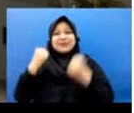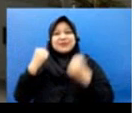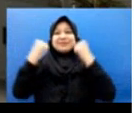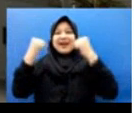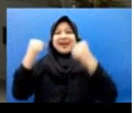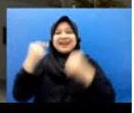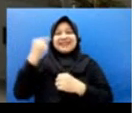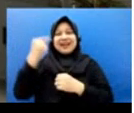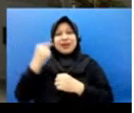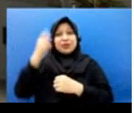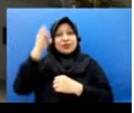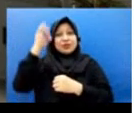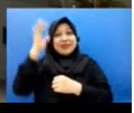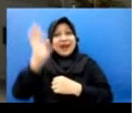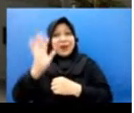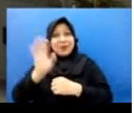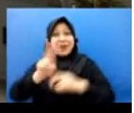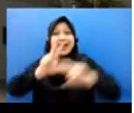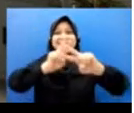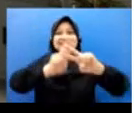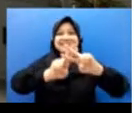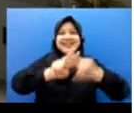hashtag belajar semangat guru.